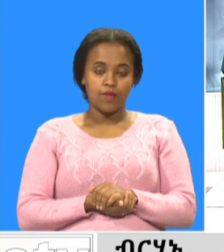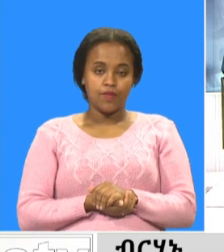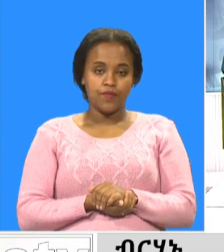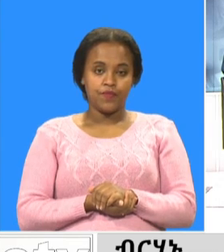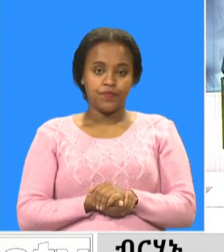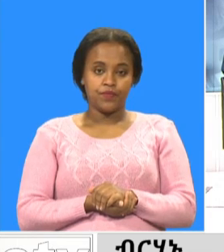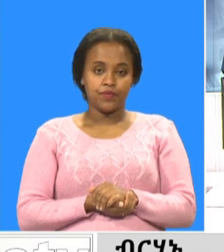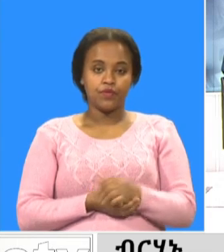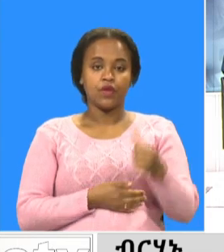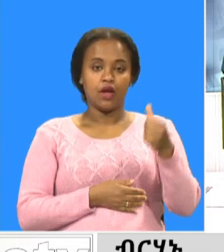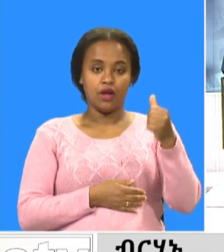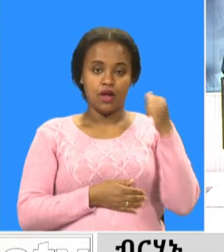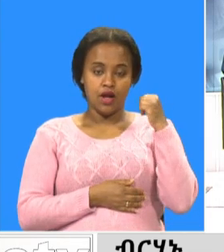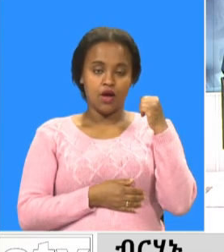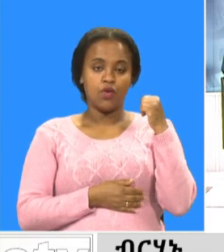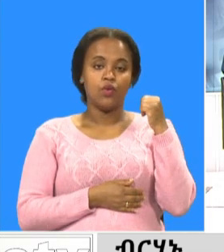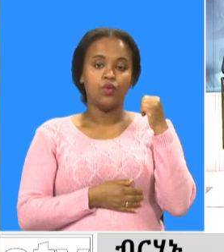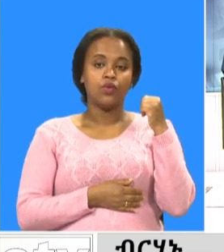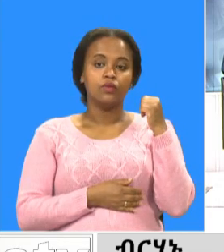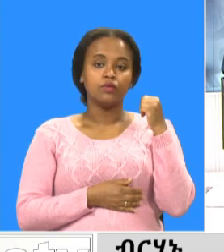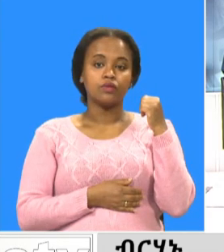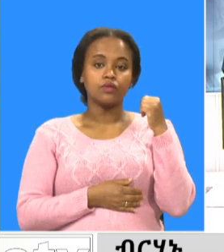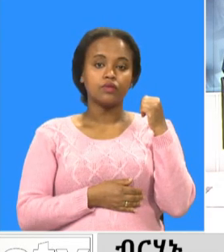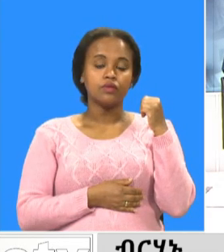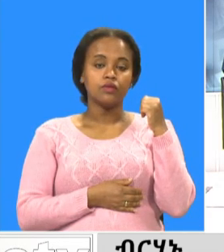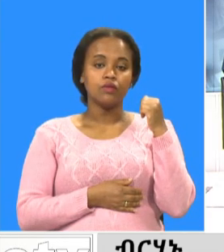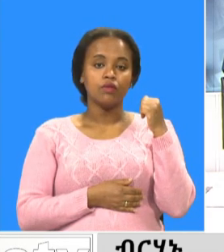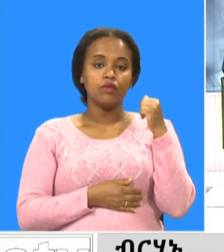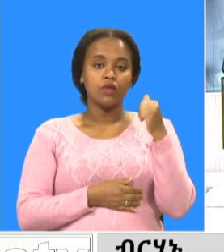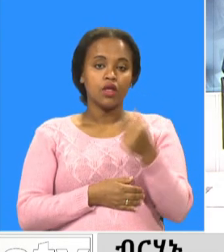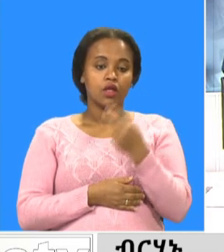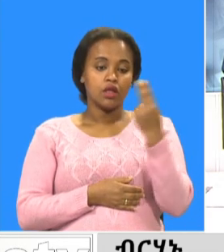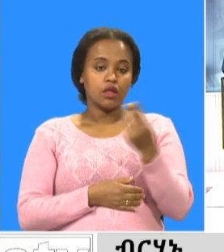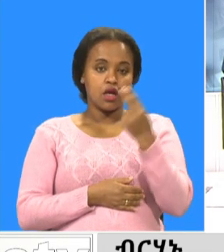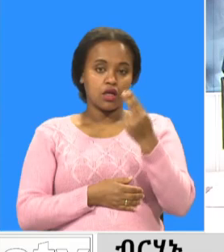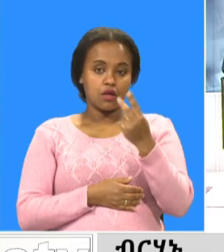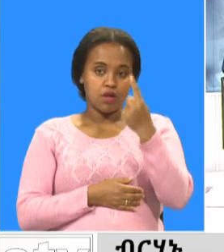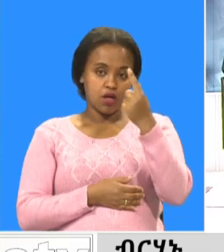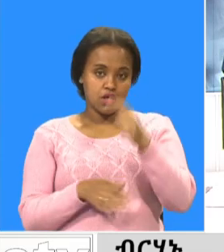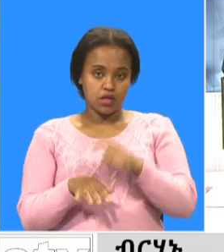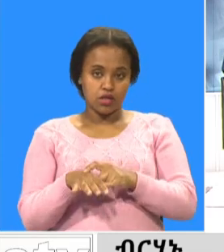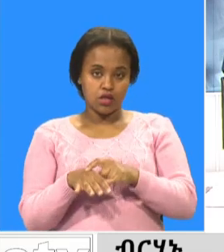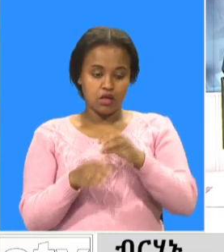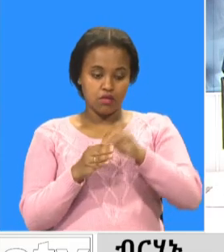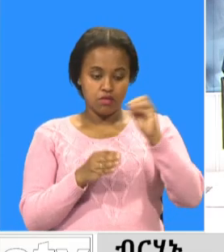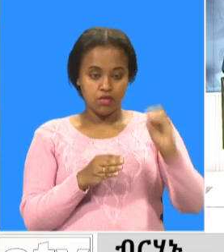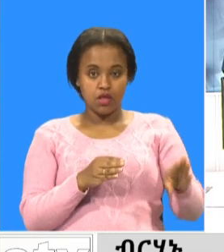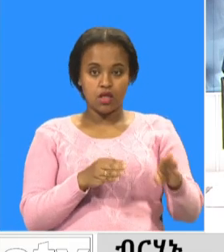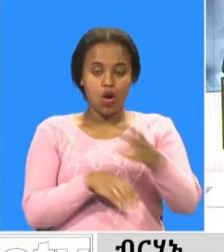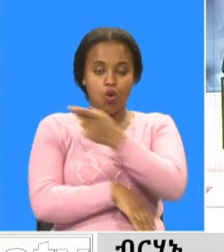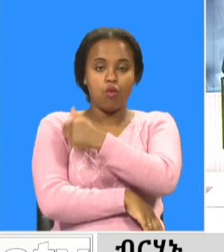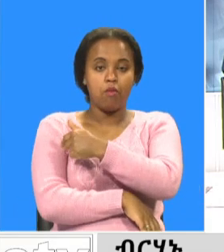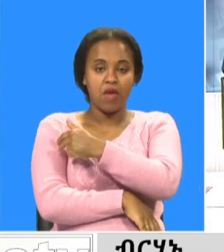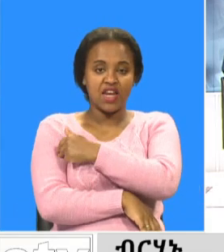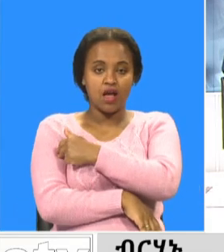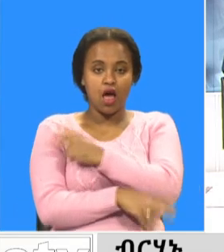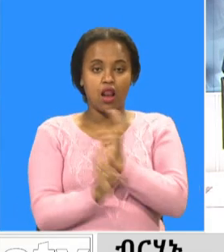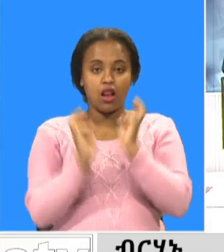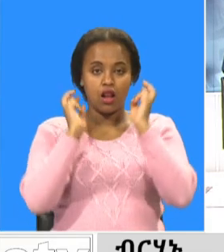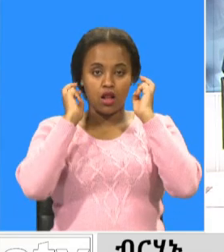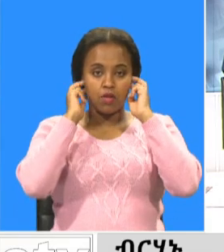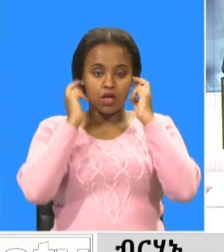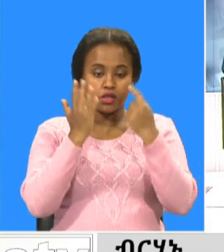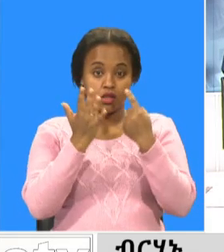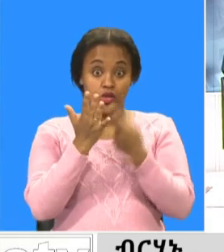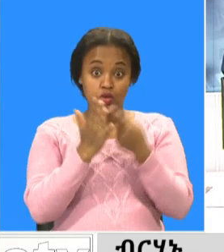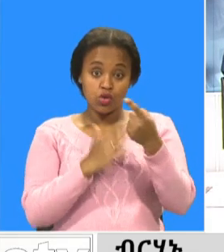ሌላው ይሄ ዩዝ ኤንድ ትሮ ይሄ ሜዲካል ማስክ ማለት ነው።